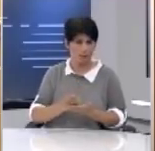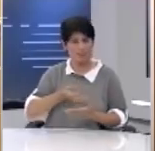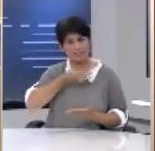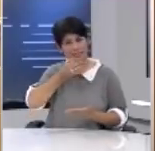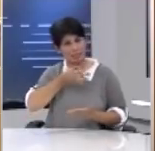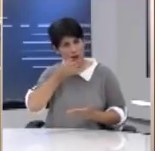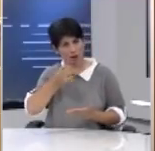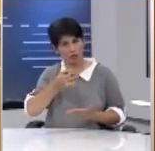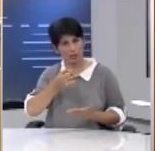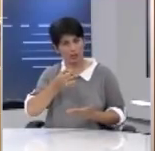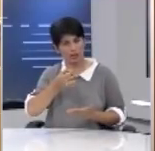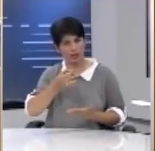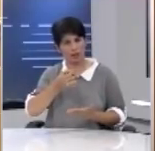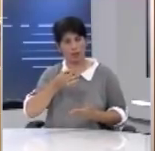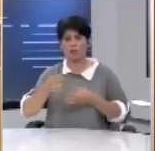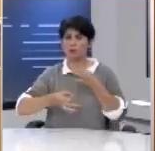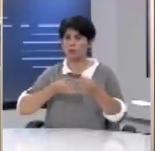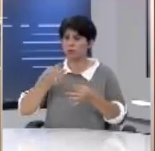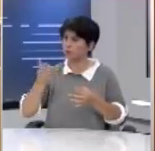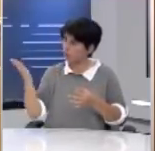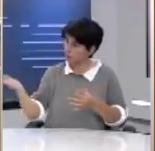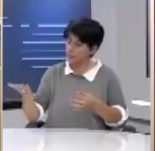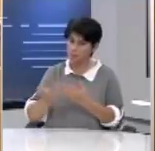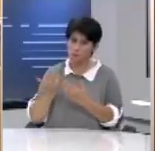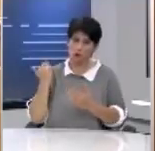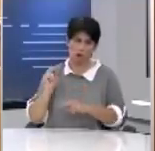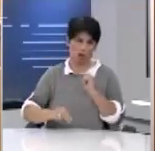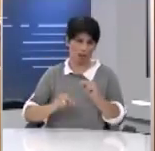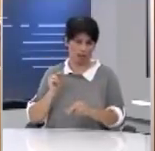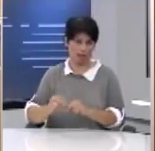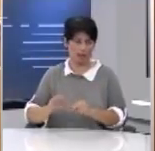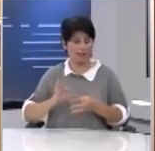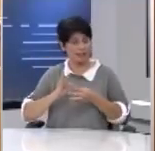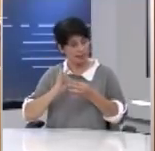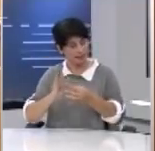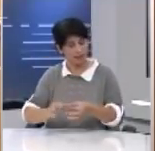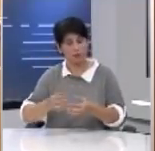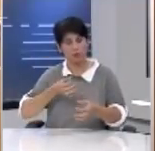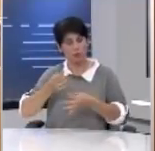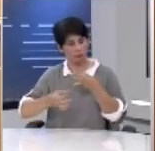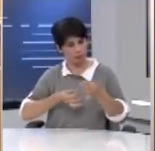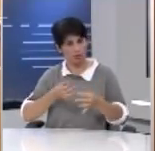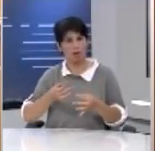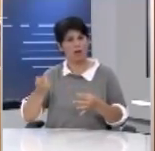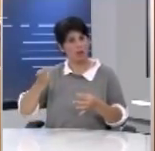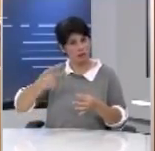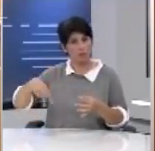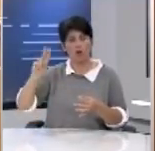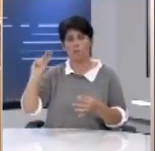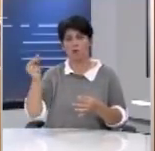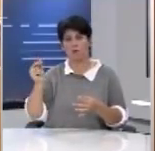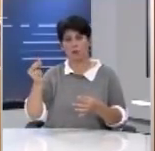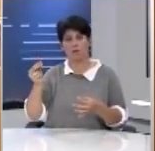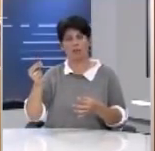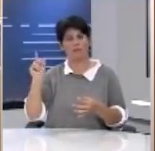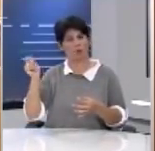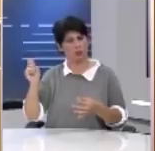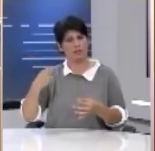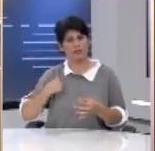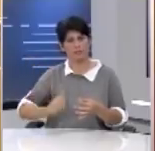ρητορική που αναπτύσσατε και εσείς προεκλογικά και συνεχίζουν να αναπτύσσουν οι περισσότεροι βουλευτές,